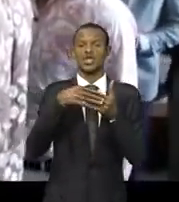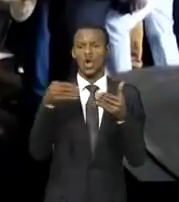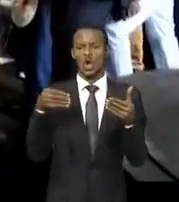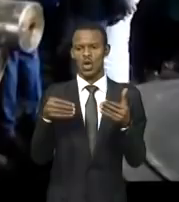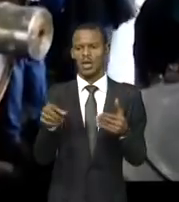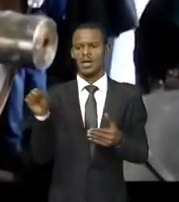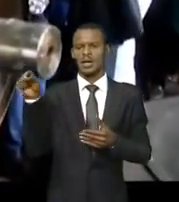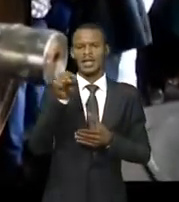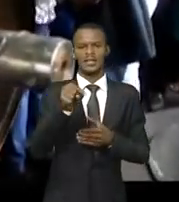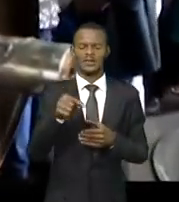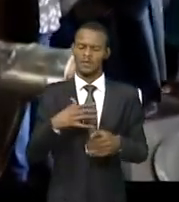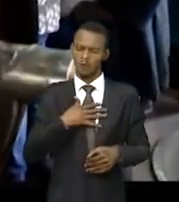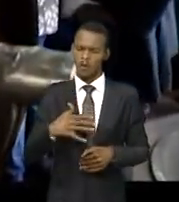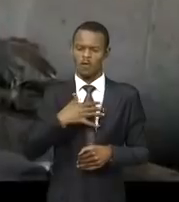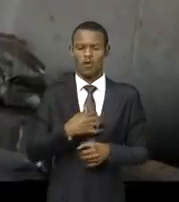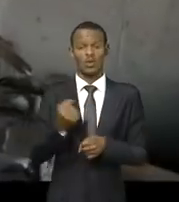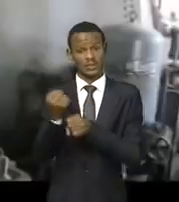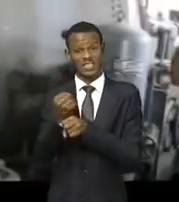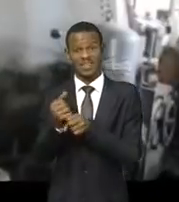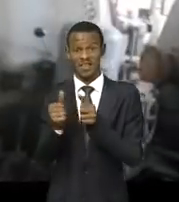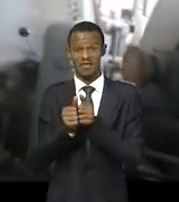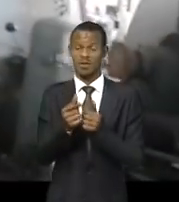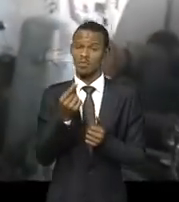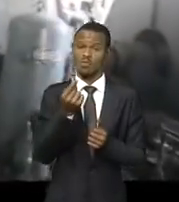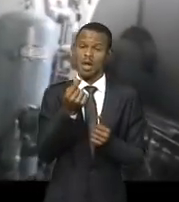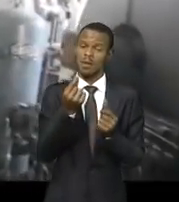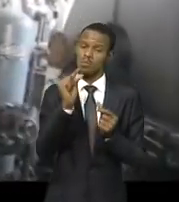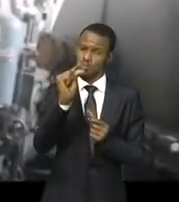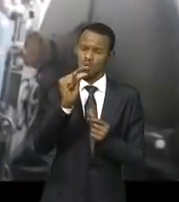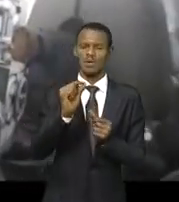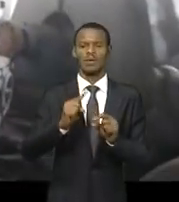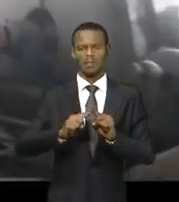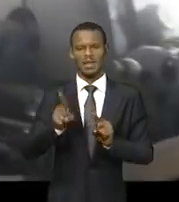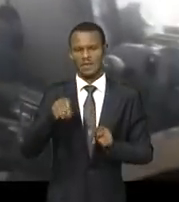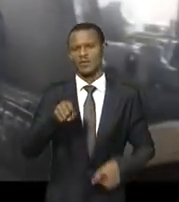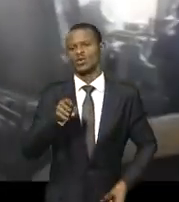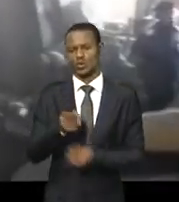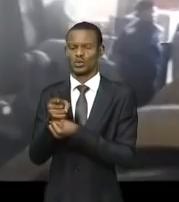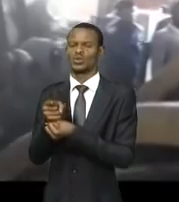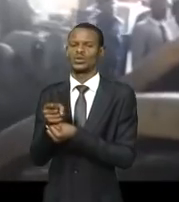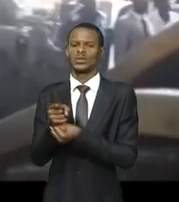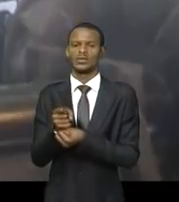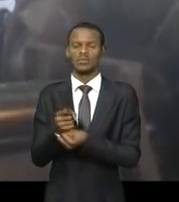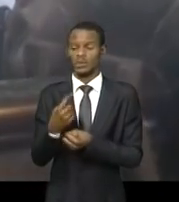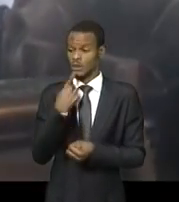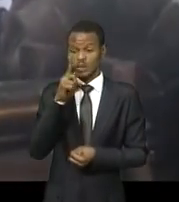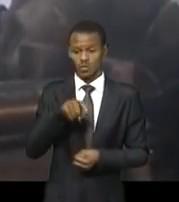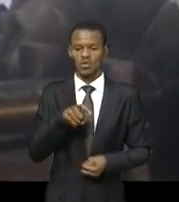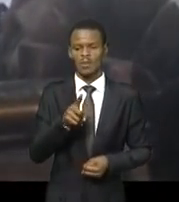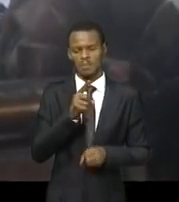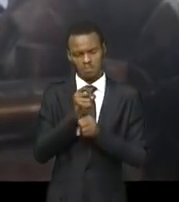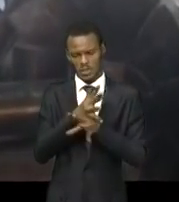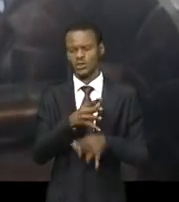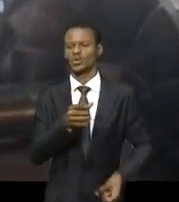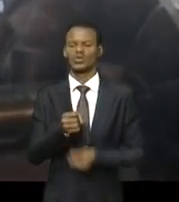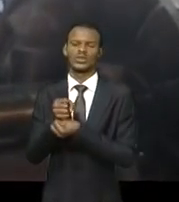bord. Ils sont en train de chercher par-ci, par-là. Je suis venu palper et je dois pouvoir soutenir NRK, car nous avons tous